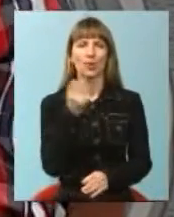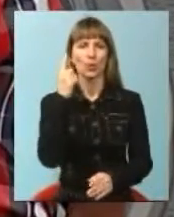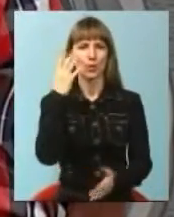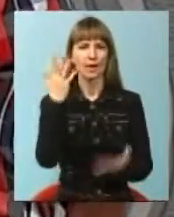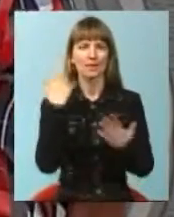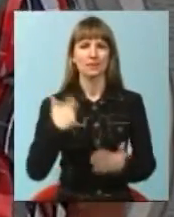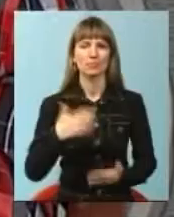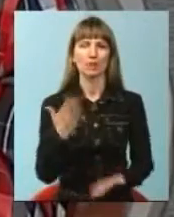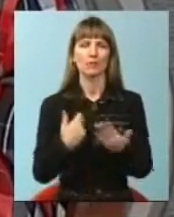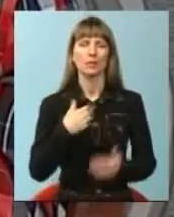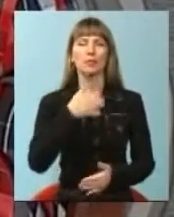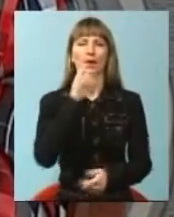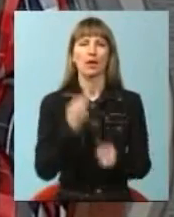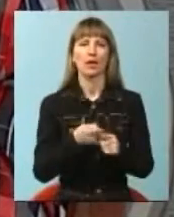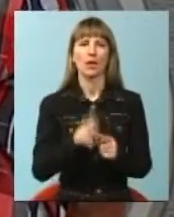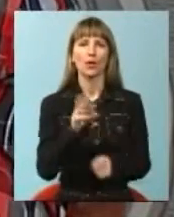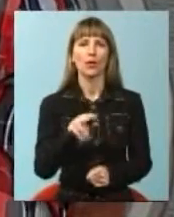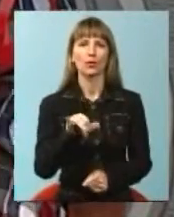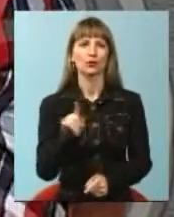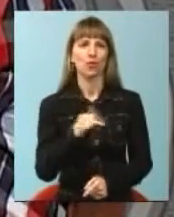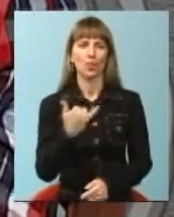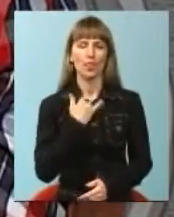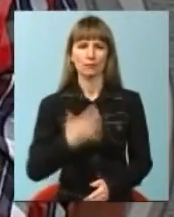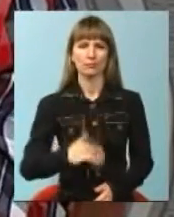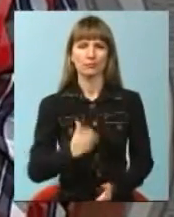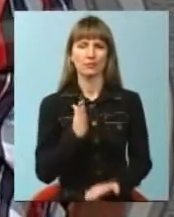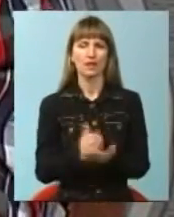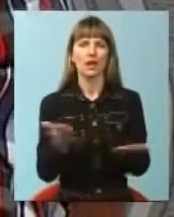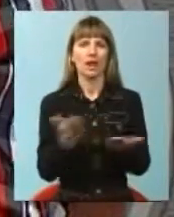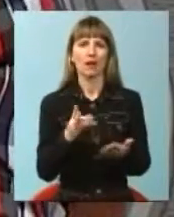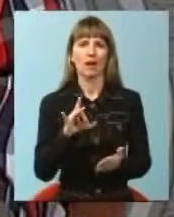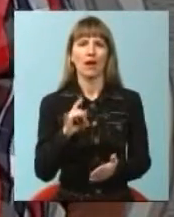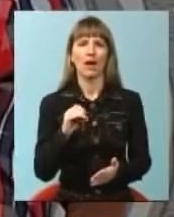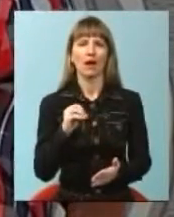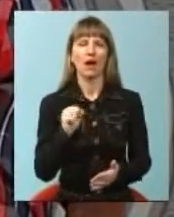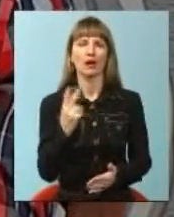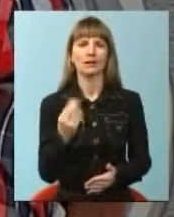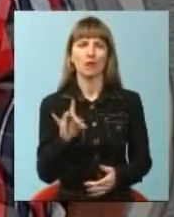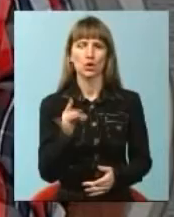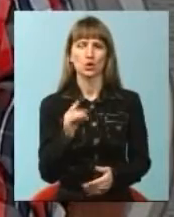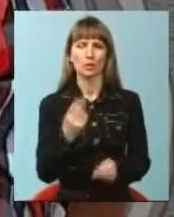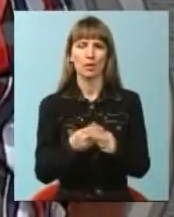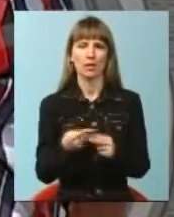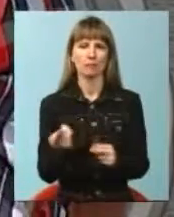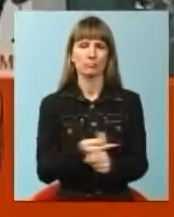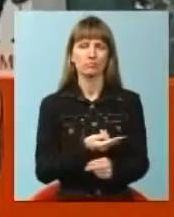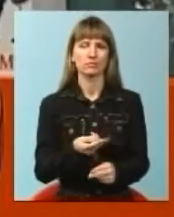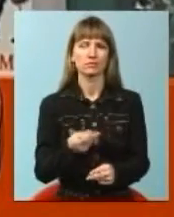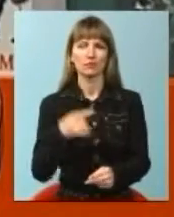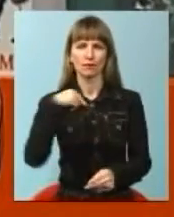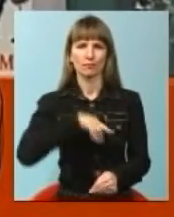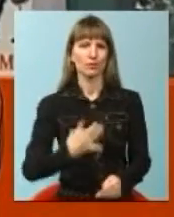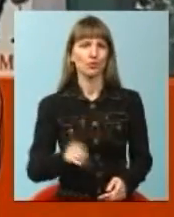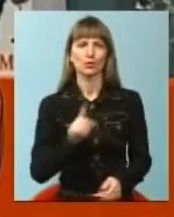діти, якщо ми п'ємо цю колу, да, що в нас в шлунку відбувається, там, яка реакція, коли воно іржу з металу видаляє, а що в шлунку